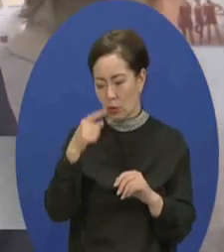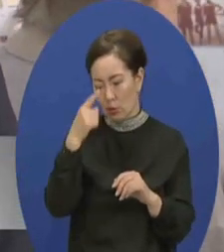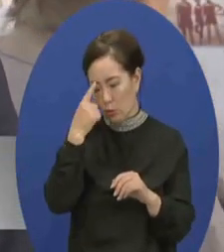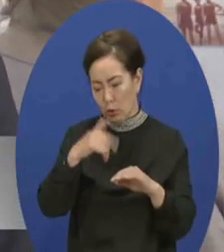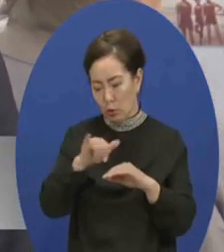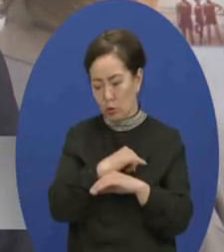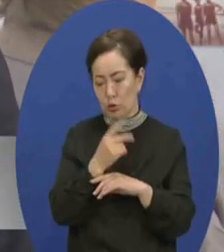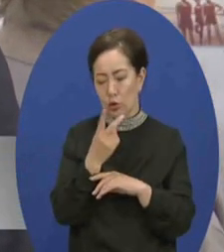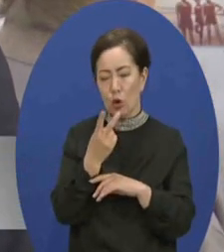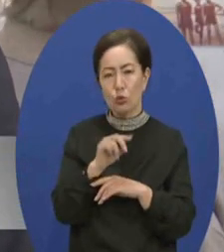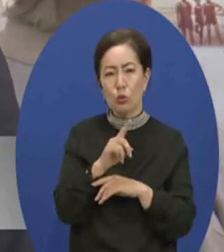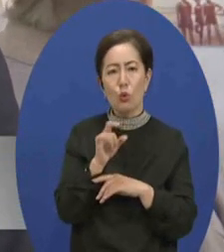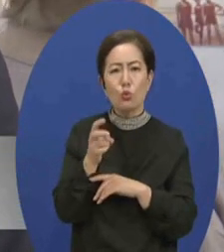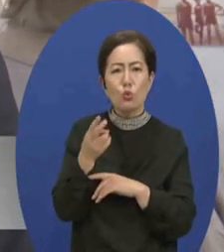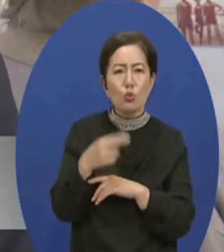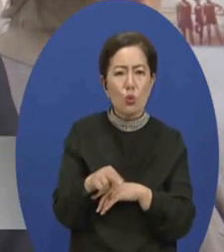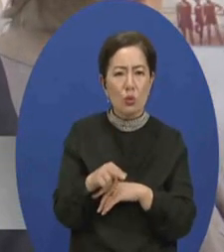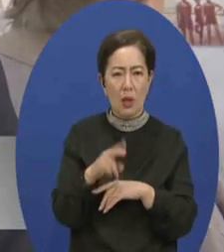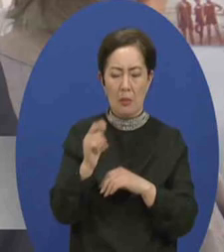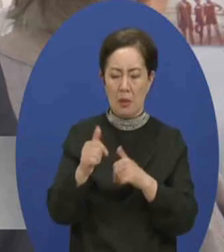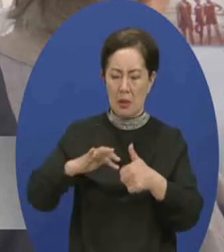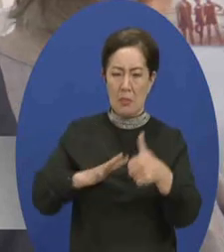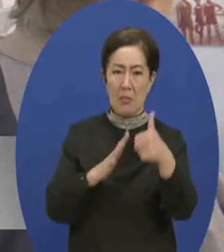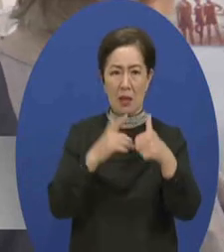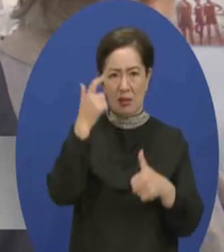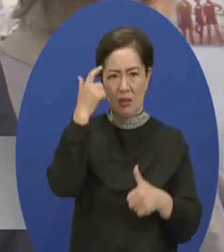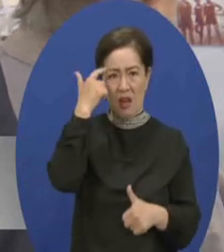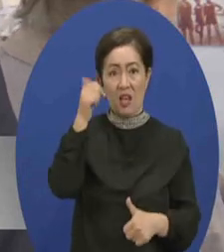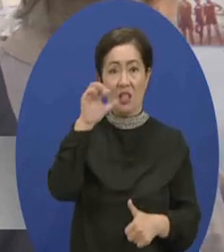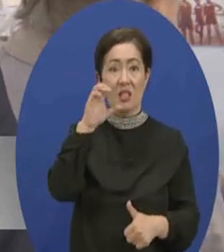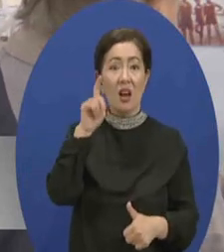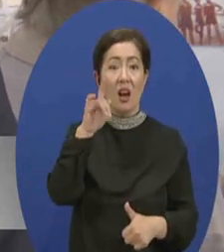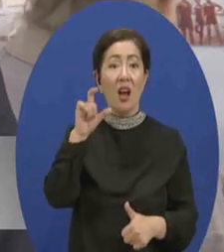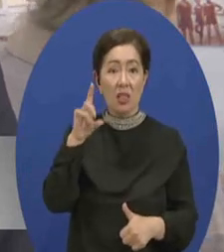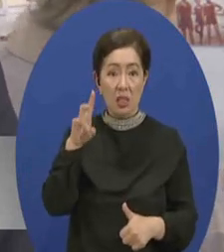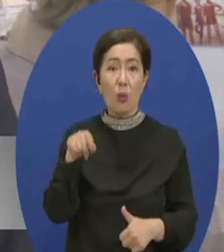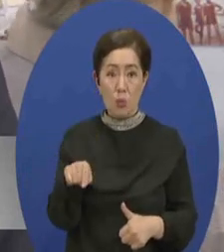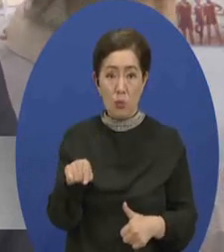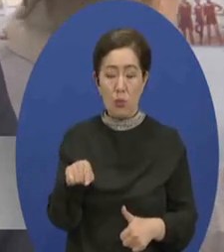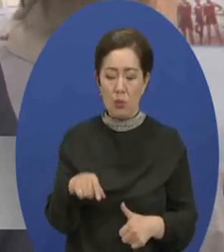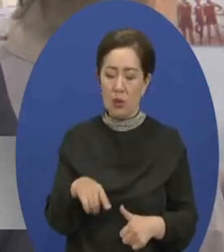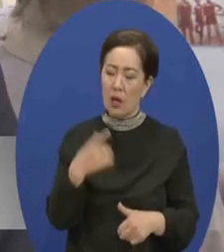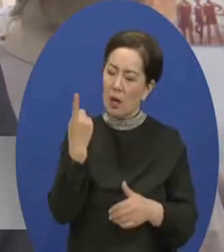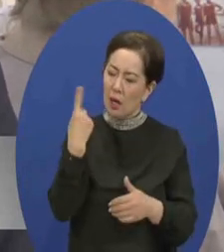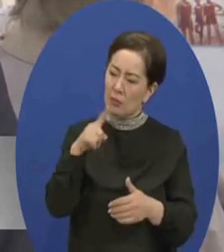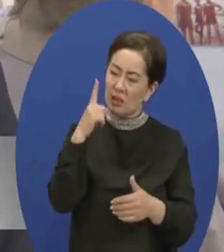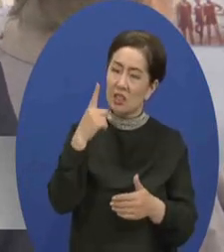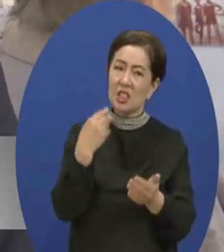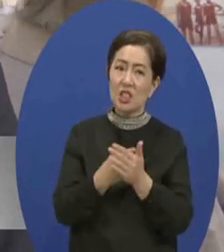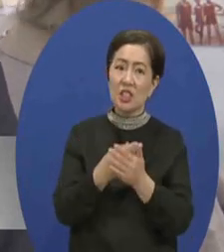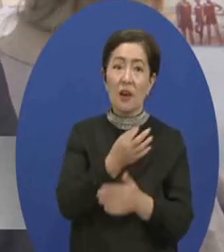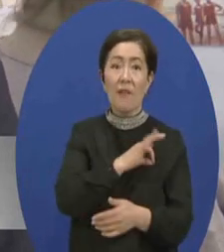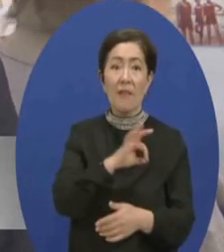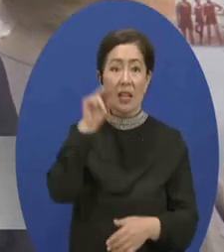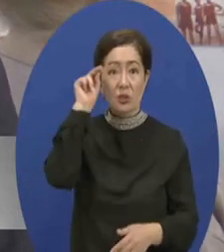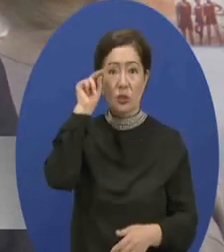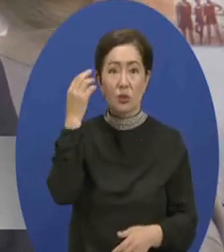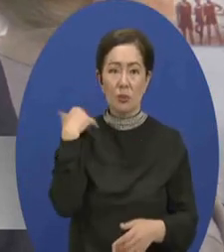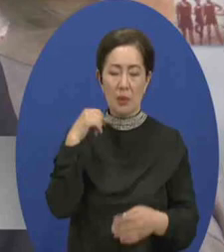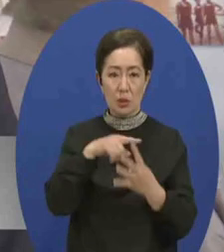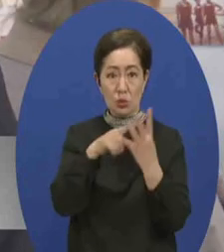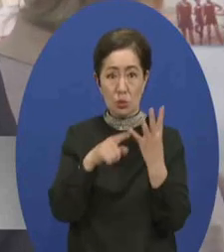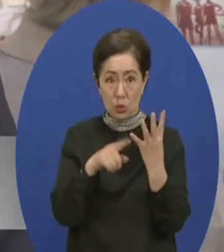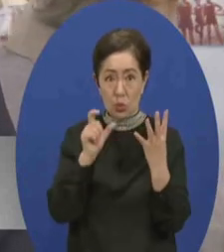20-р зууны одоо бас нэгэн тийм манлай эсхэгтнүүд болж гарч ирсэн. Одоо жишээлбэл хамгийн жишээ зурдахад бол одоо энэ Франц сурсан одоо энэ